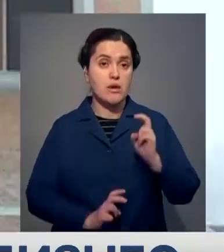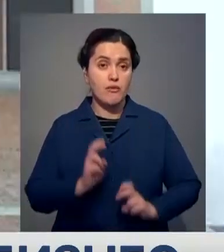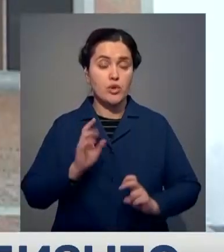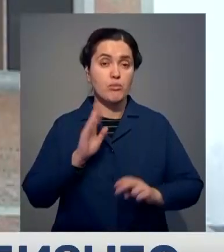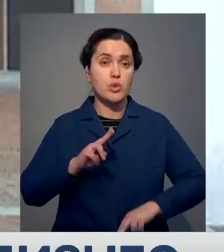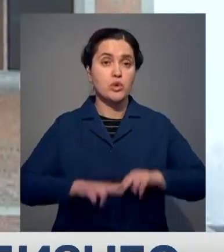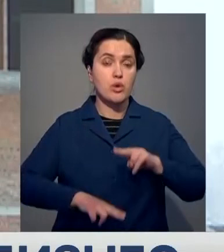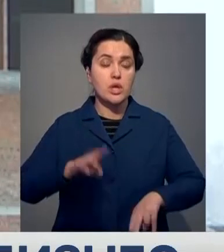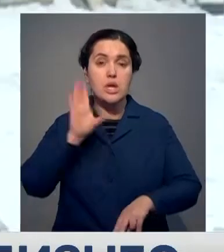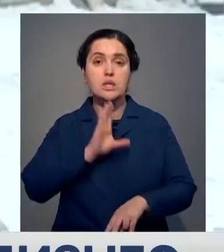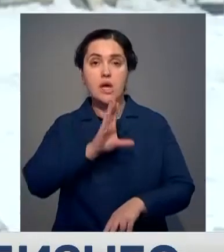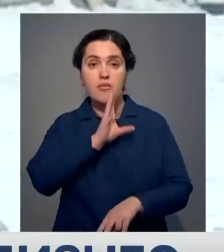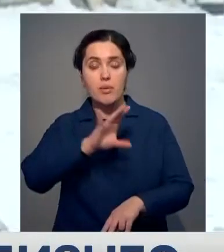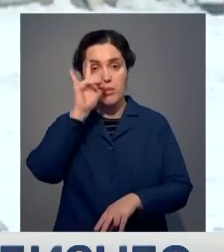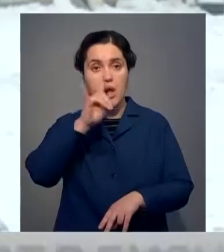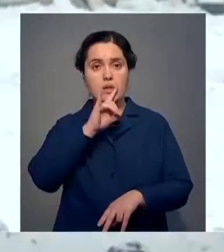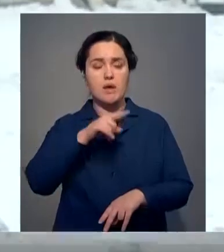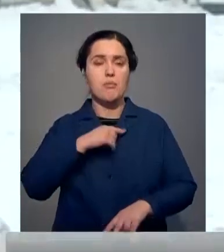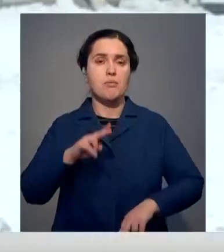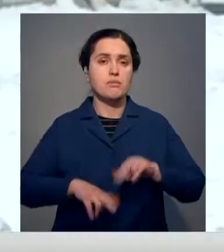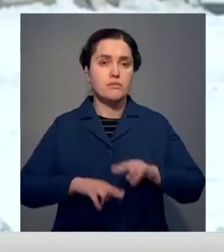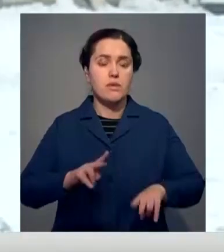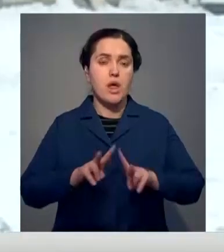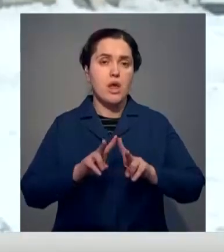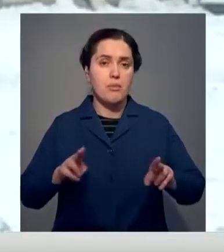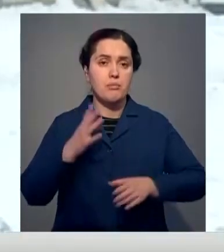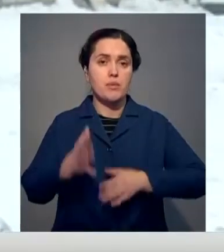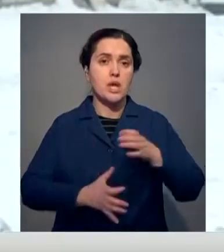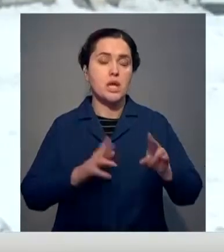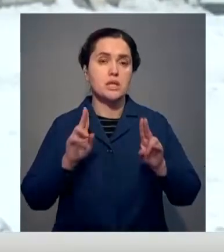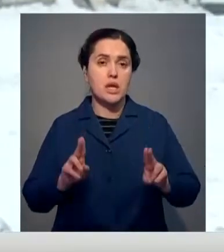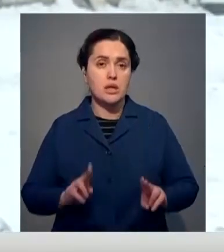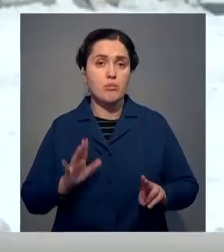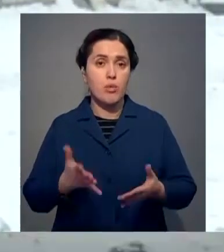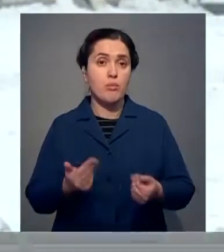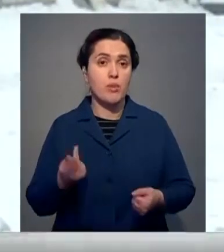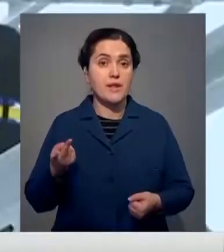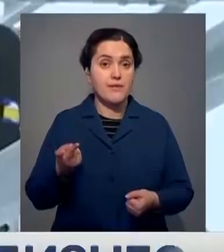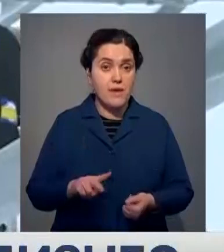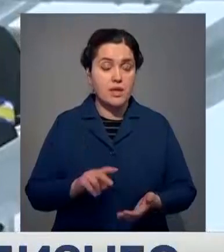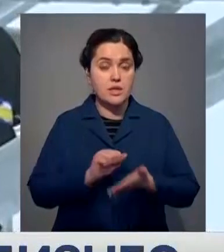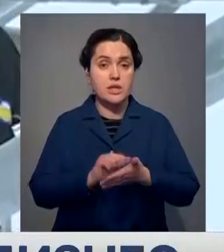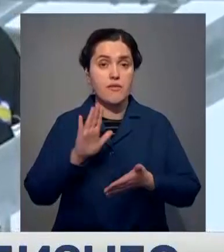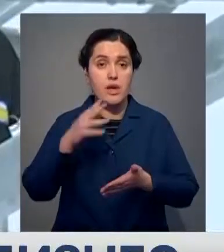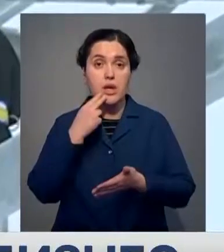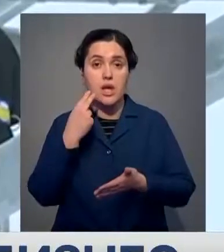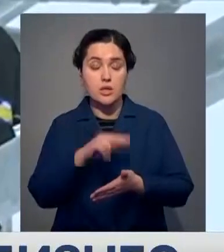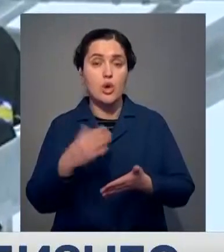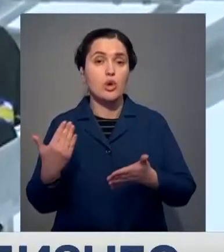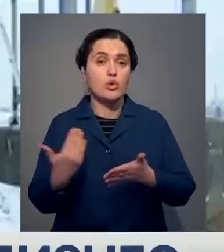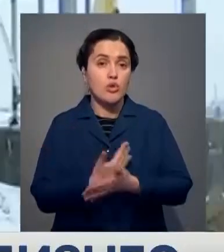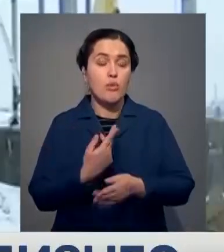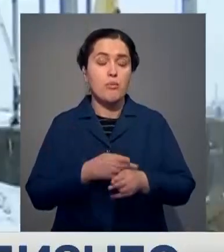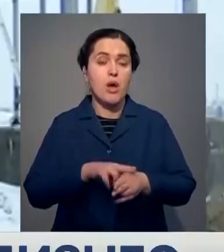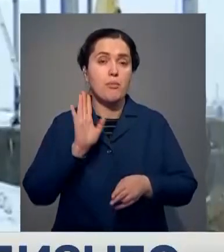крупный завод в Северном Казахстане. Строим по всем мировым стандартам. Будем получать 2 сертификата качества. Новое производство обеспечит